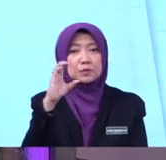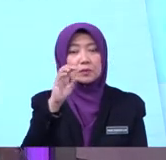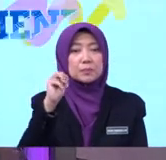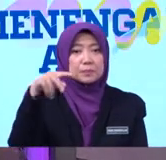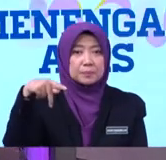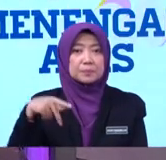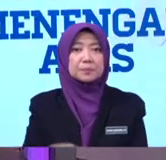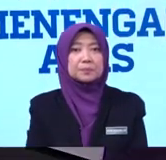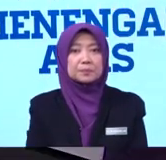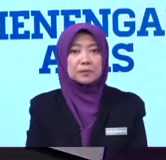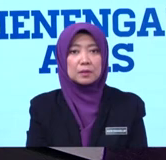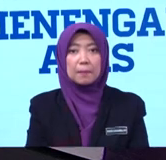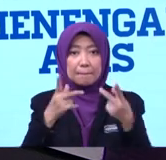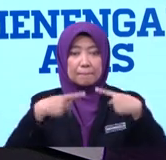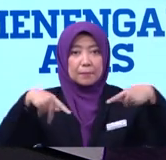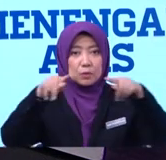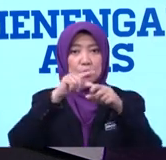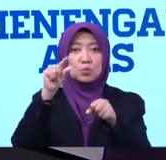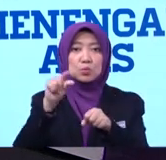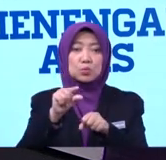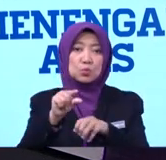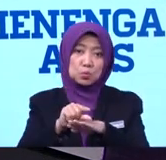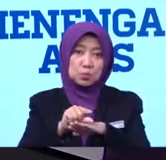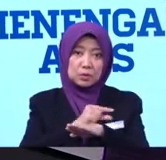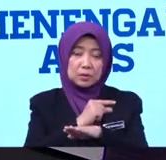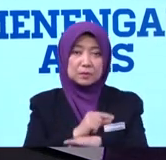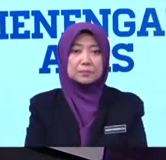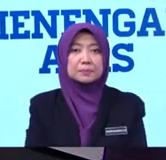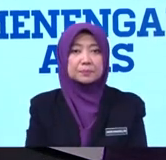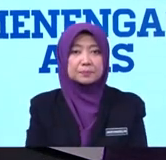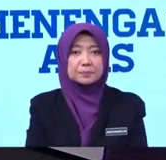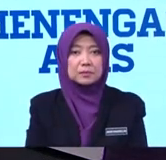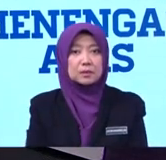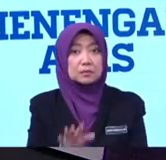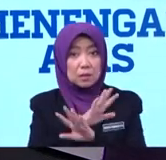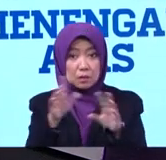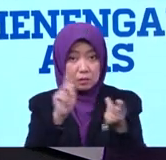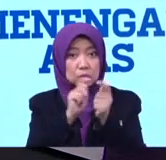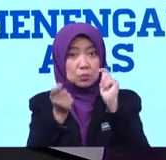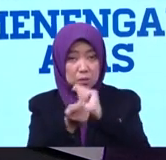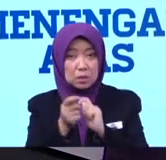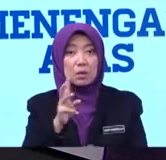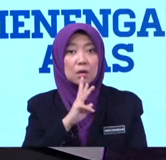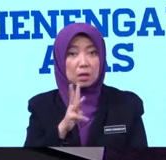jadi kita perlu guna silinder penyuka ini air suling ini